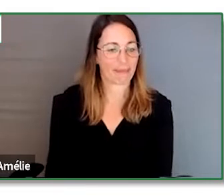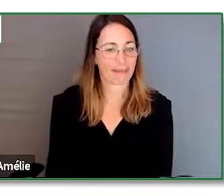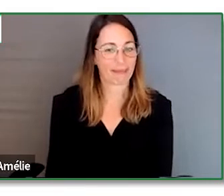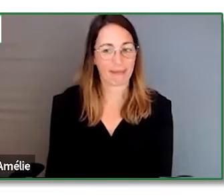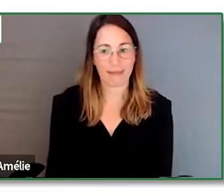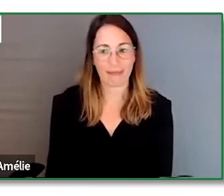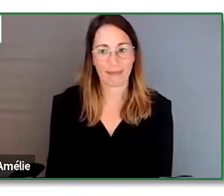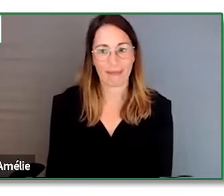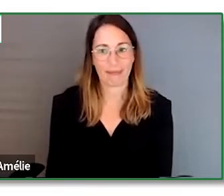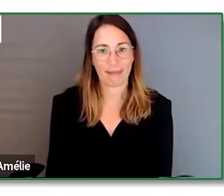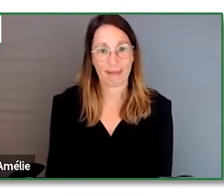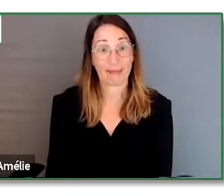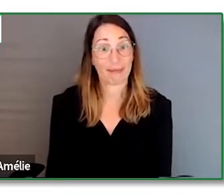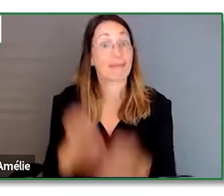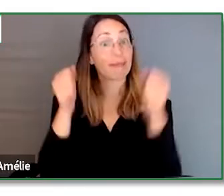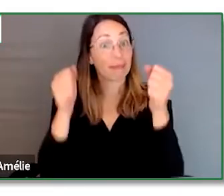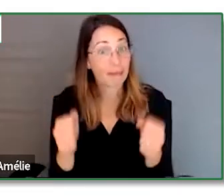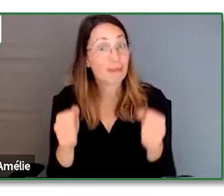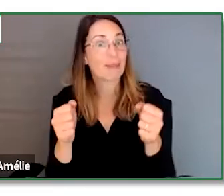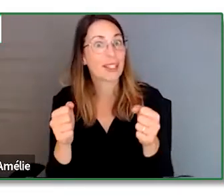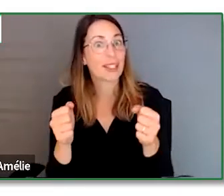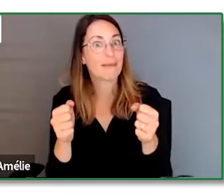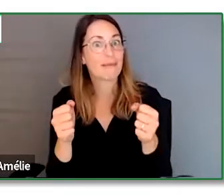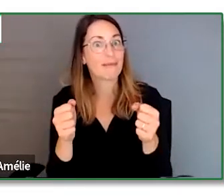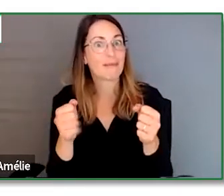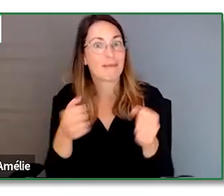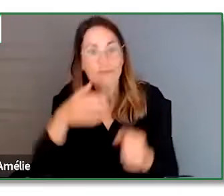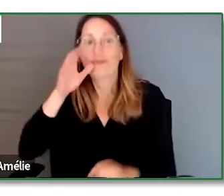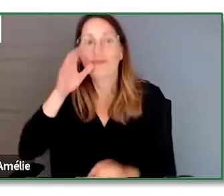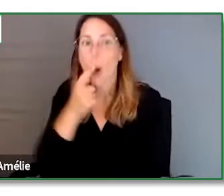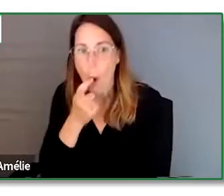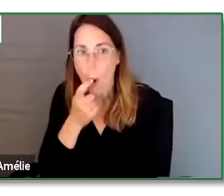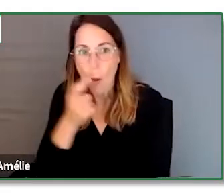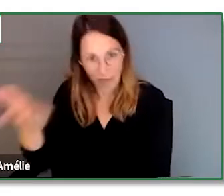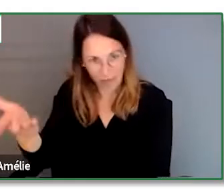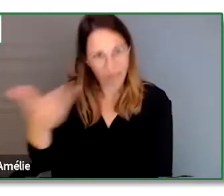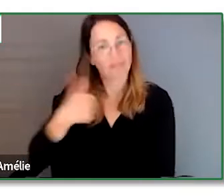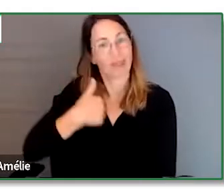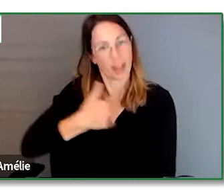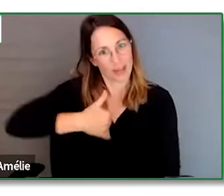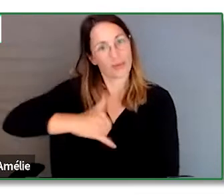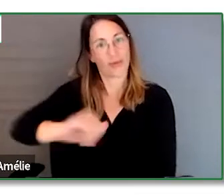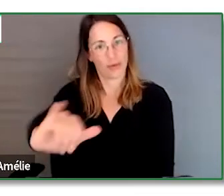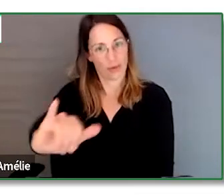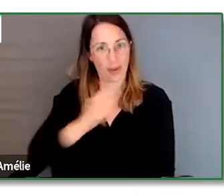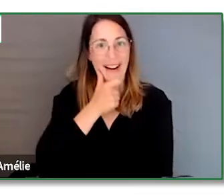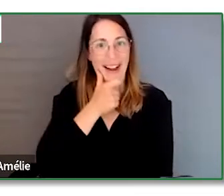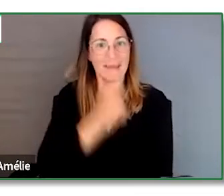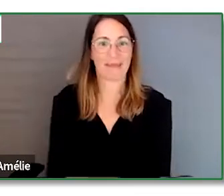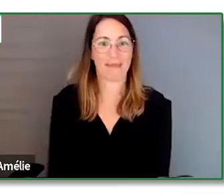anglais. Vous pouvez prendre une petite gorgée d'eau et je vais continuer en anglais.